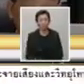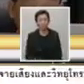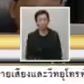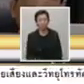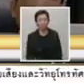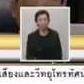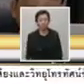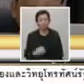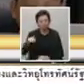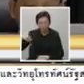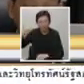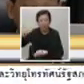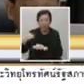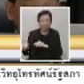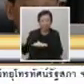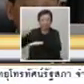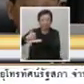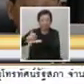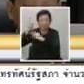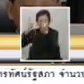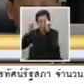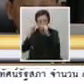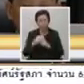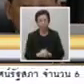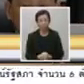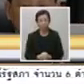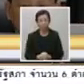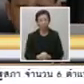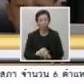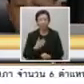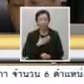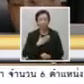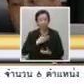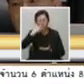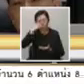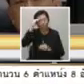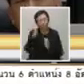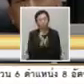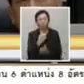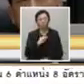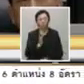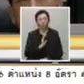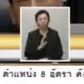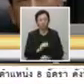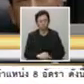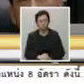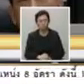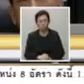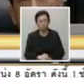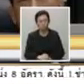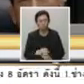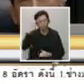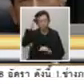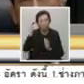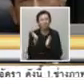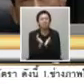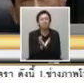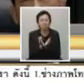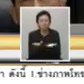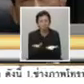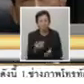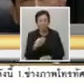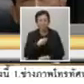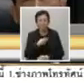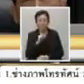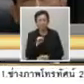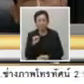แล้วก็มาเป็นนายกถ้าผมย้อนกลับไปได้ผมจะไม่ไปเรียนตำรวจอีกแล้วครับเพราะเป็นได้แค่ตำรวจอยากจะ